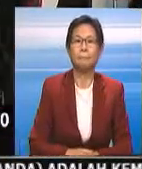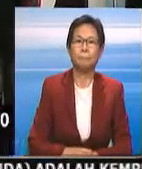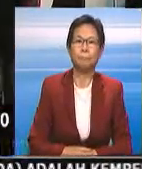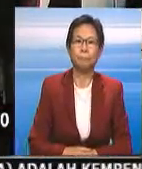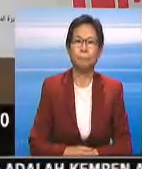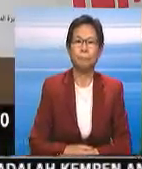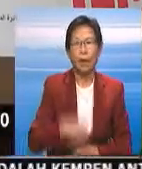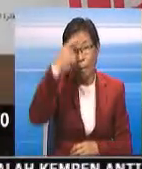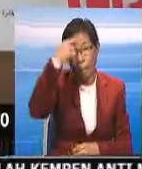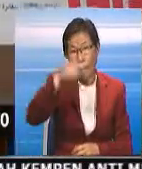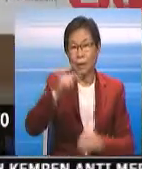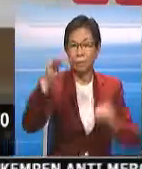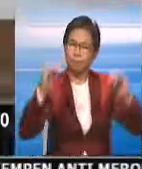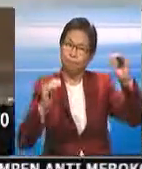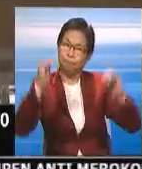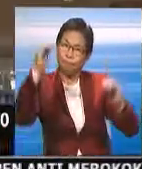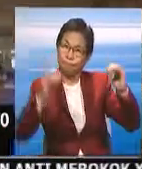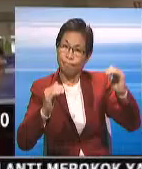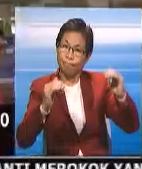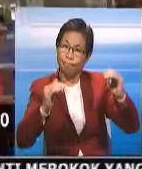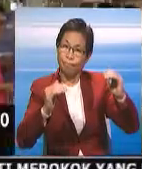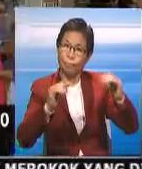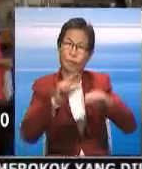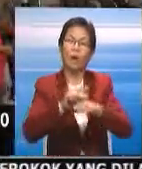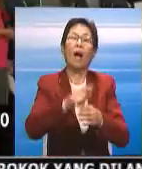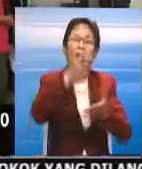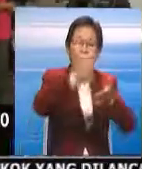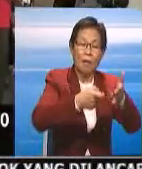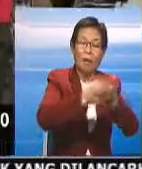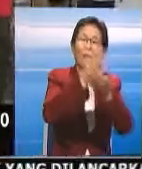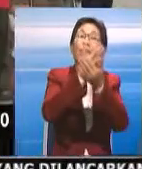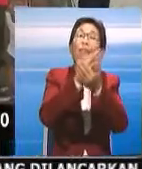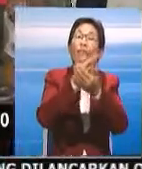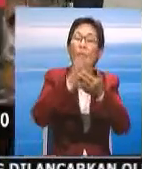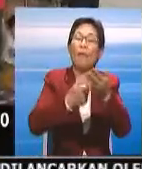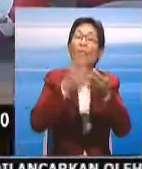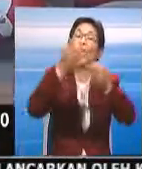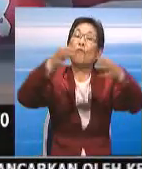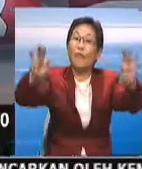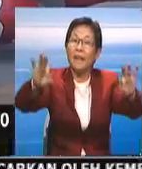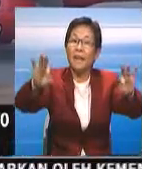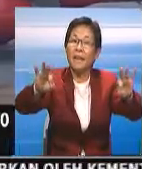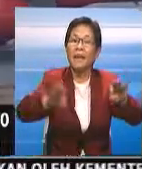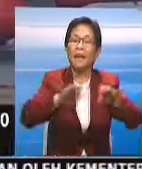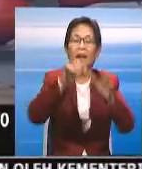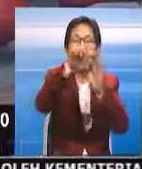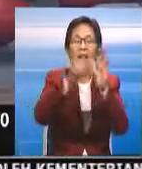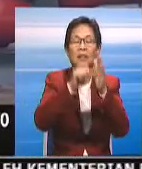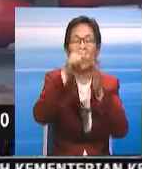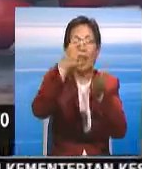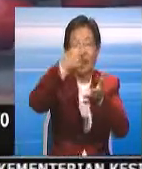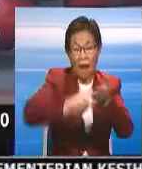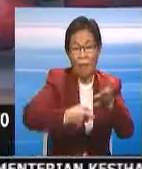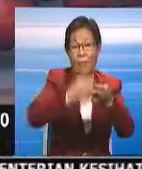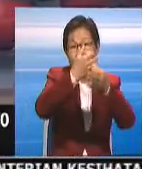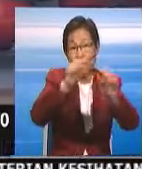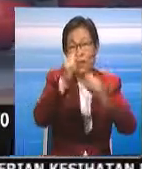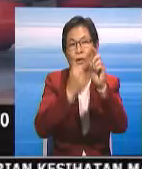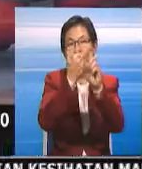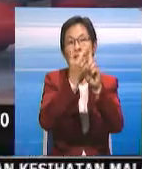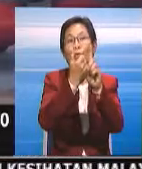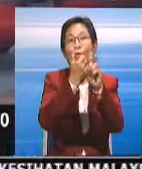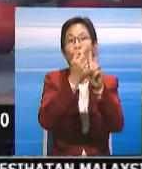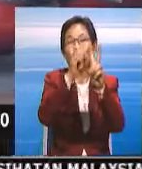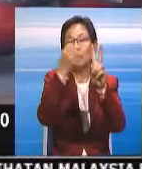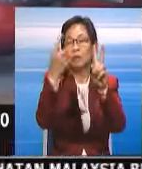Ia juga bagi mengimbangi pengenaan levi pelepasan Akta Levi Pelepasan 2019 kepada penumpang-penumpang